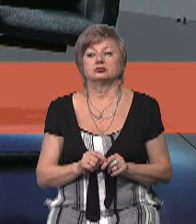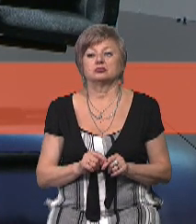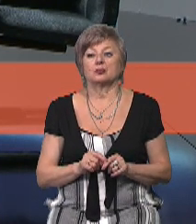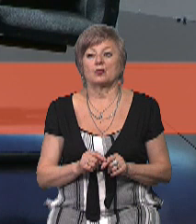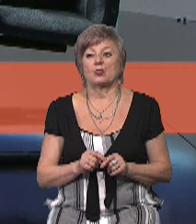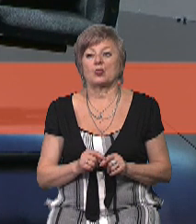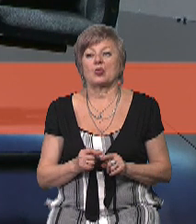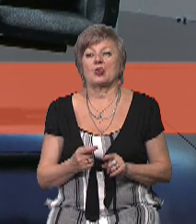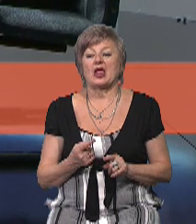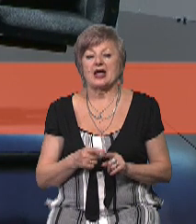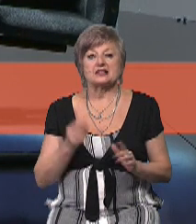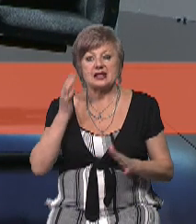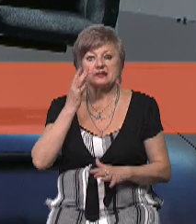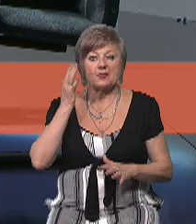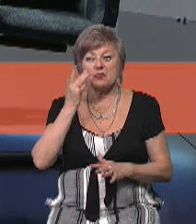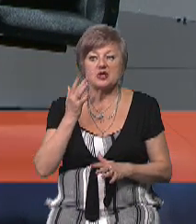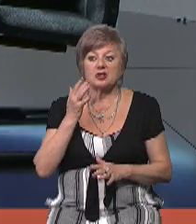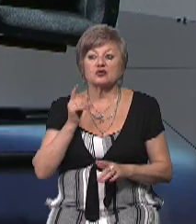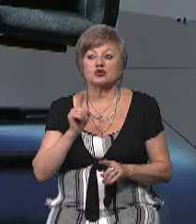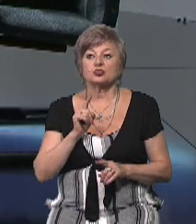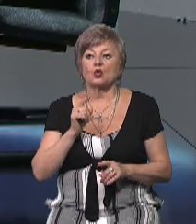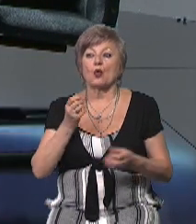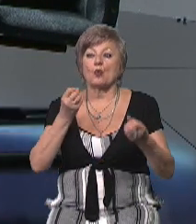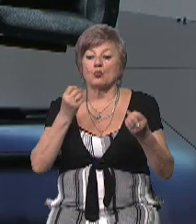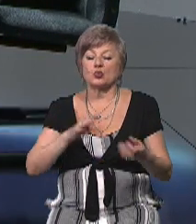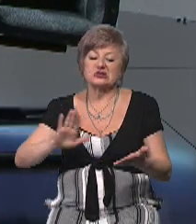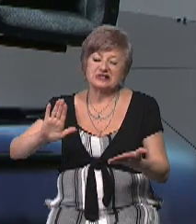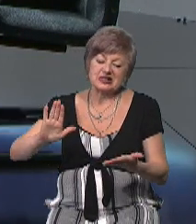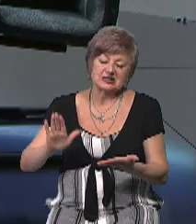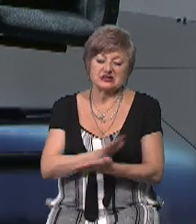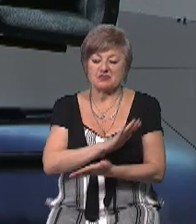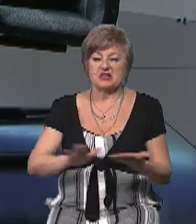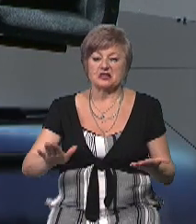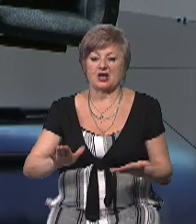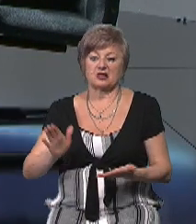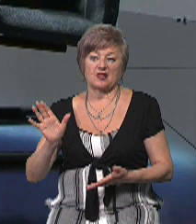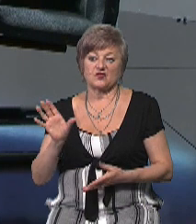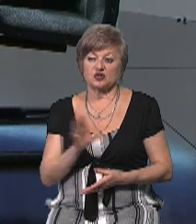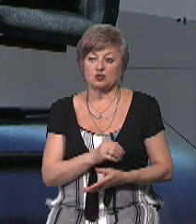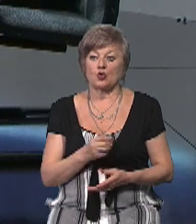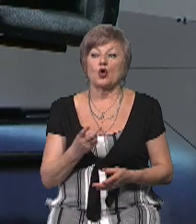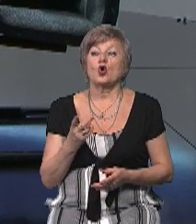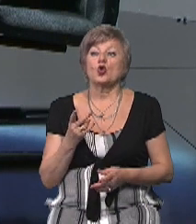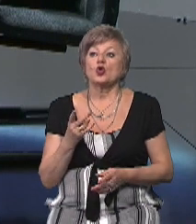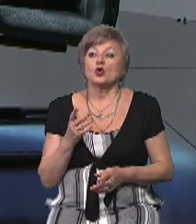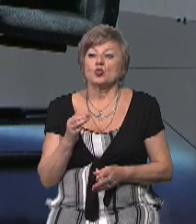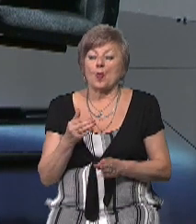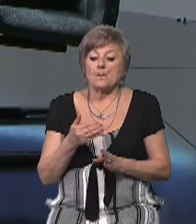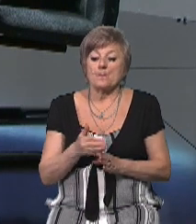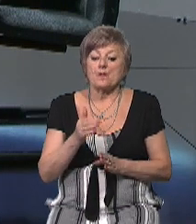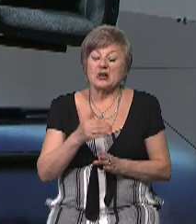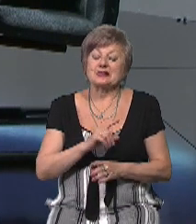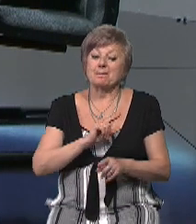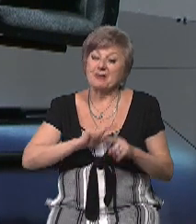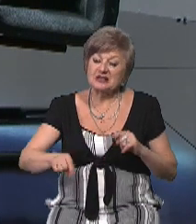цей міф пропагувався, що вона просто змітала все, що можна. Хоча насправді це було поступове, стрімке,